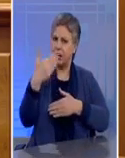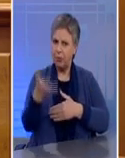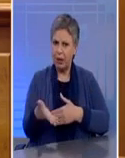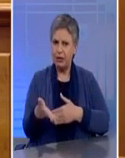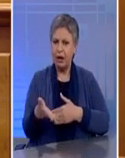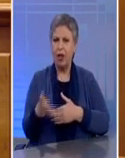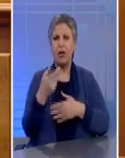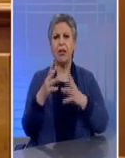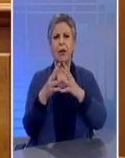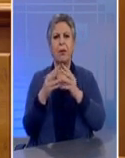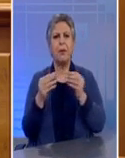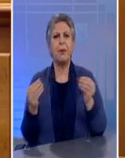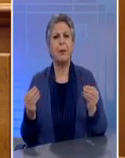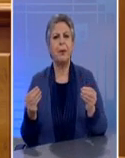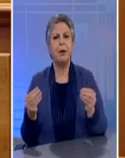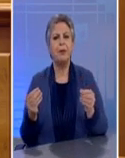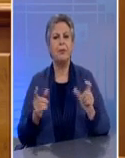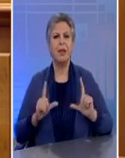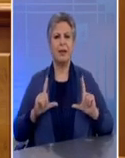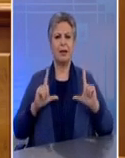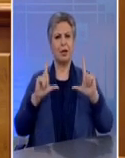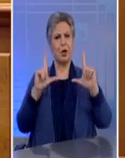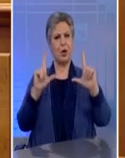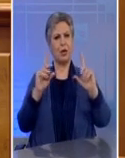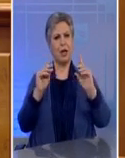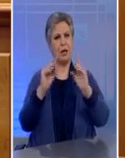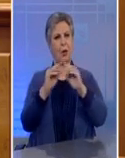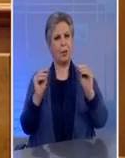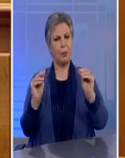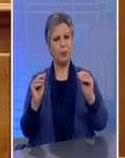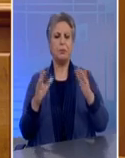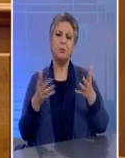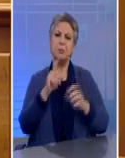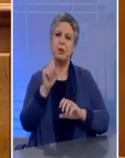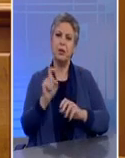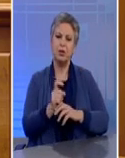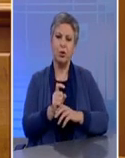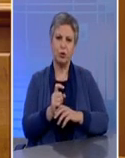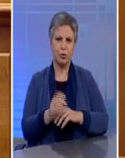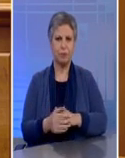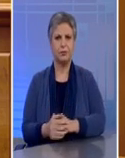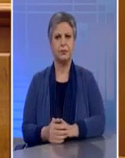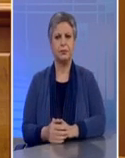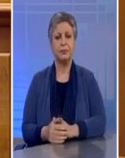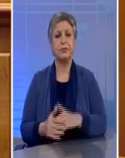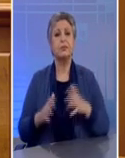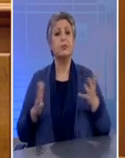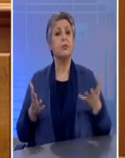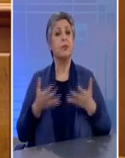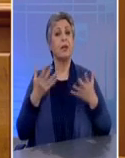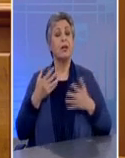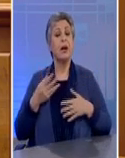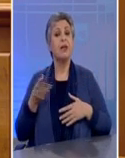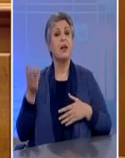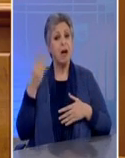έχει εξατμιστεί η εντύπωση? Μπορεί. Εν πάση περιπτώσει, αν ακούγαμε τον κύριο